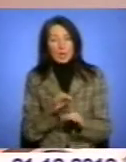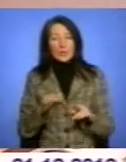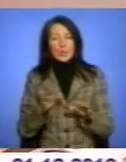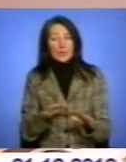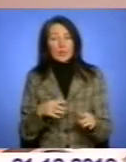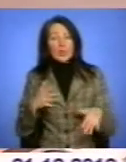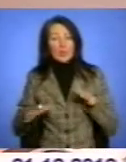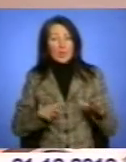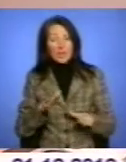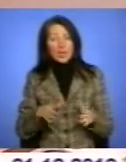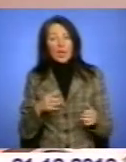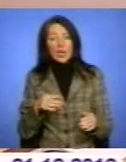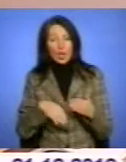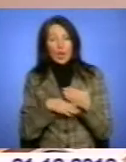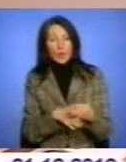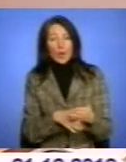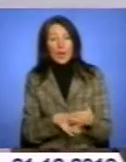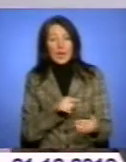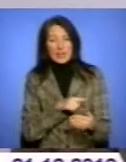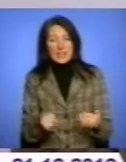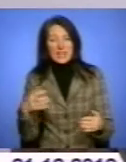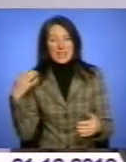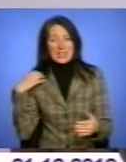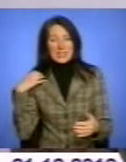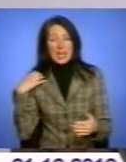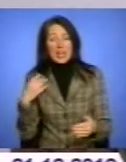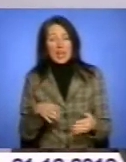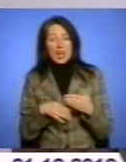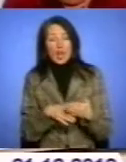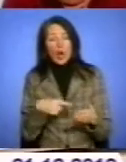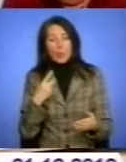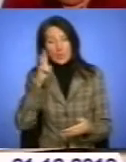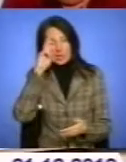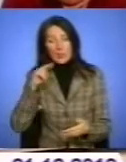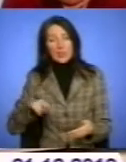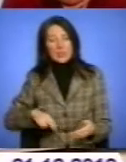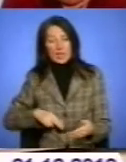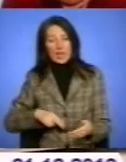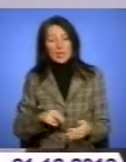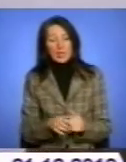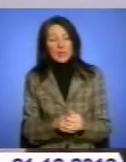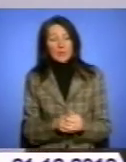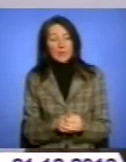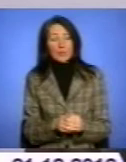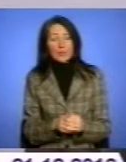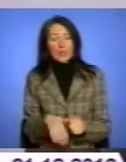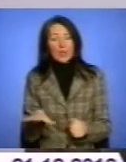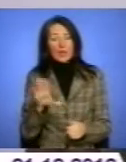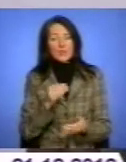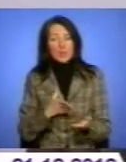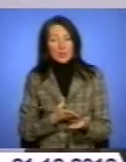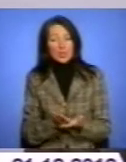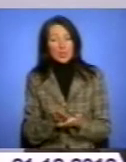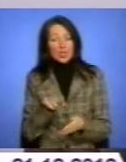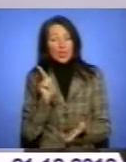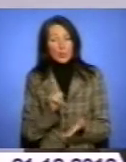допомога, відзначає начальник управління у справах сім'ї і молоді облдержадміністрації Наталія Найчук. Всі платежі і